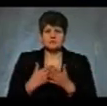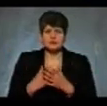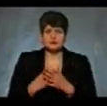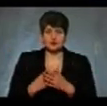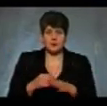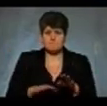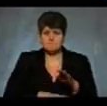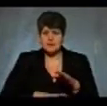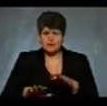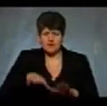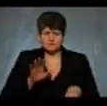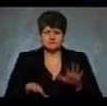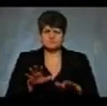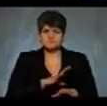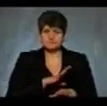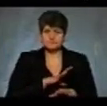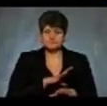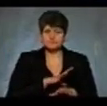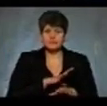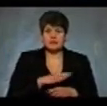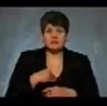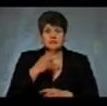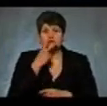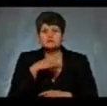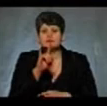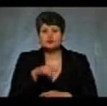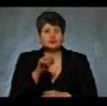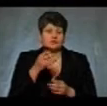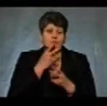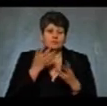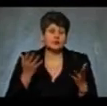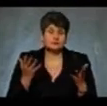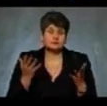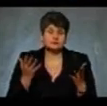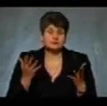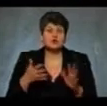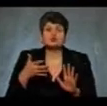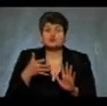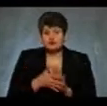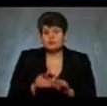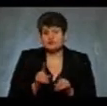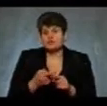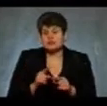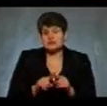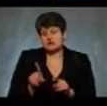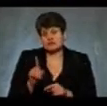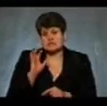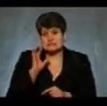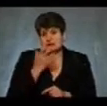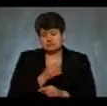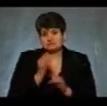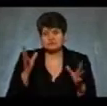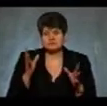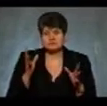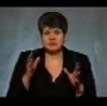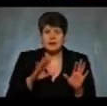підлога затремтіла. Я виглянув вікно, нічого не побачив. Ну, зрозумів, що це щось досить серйозне.